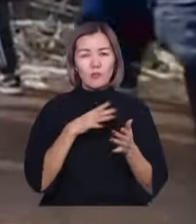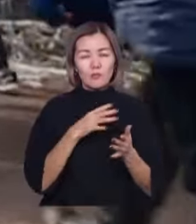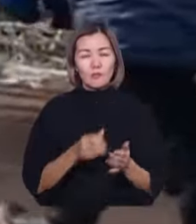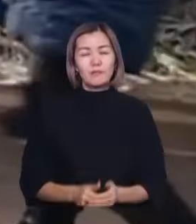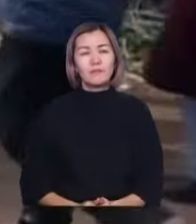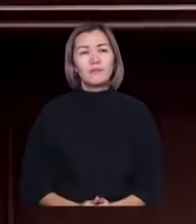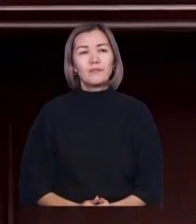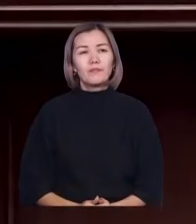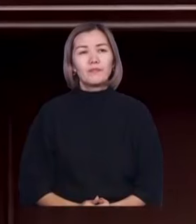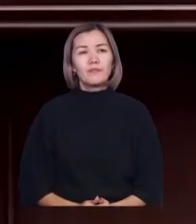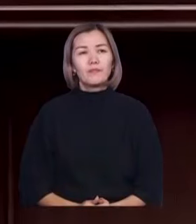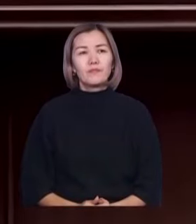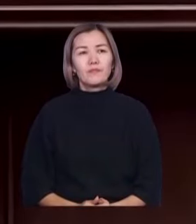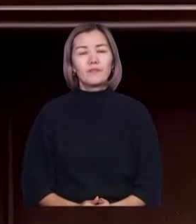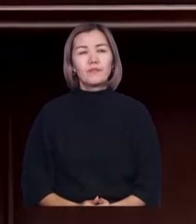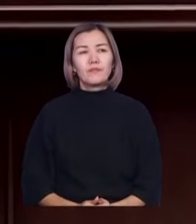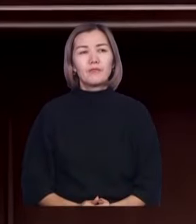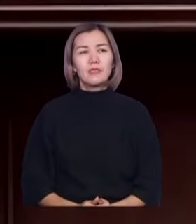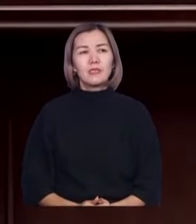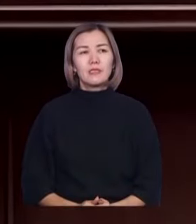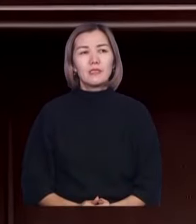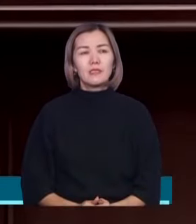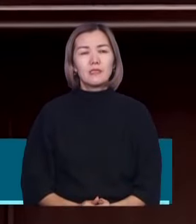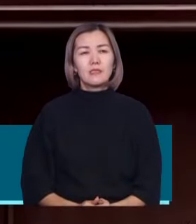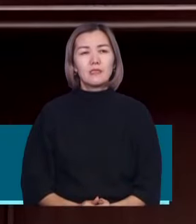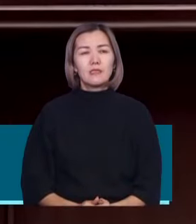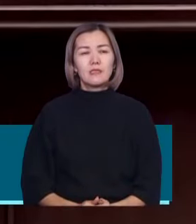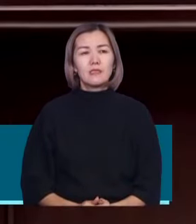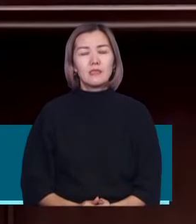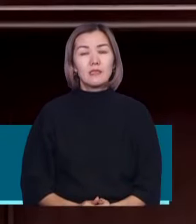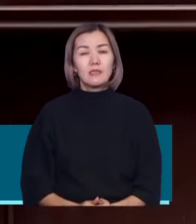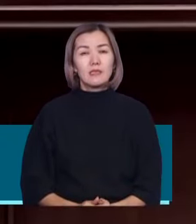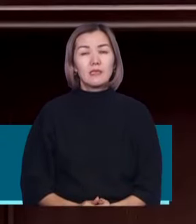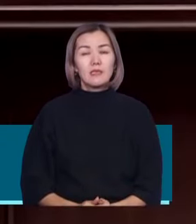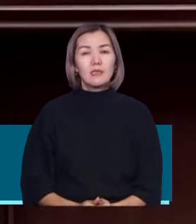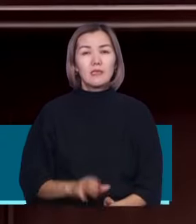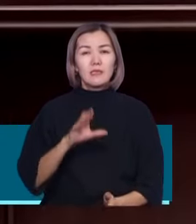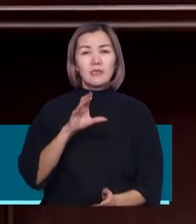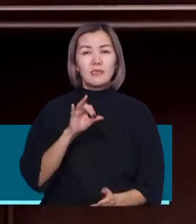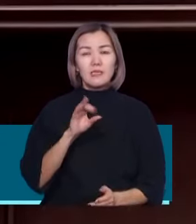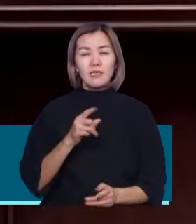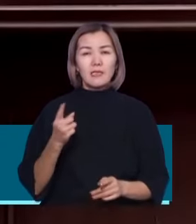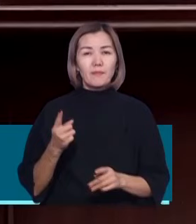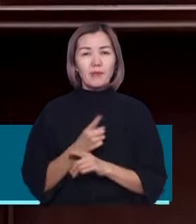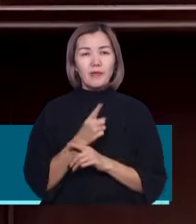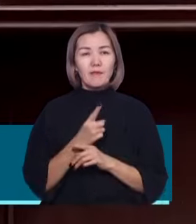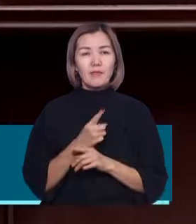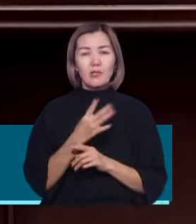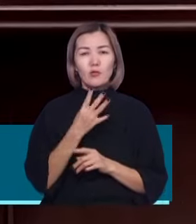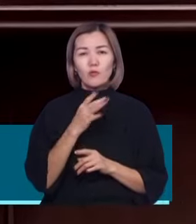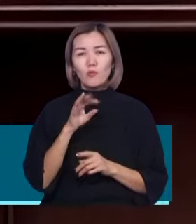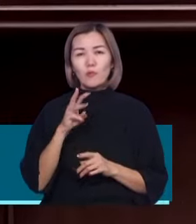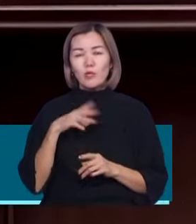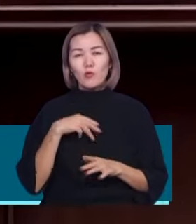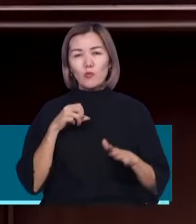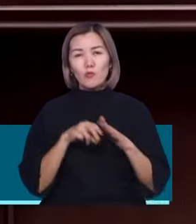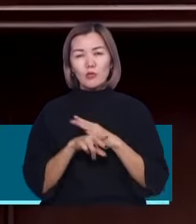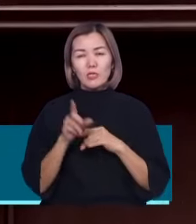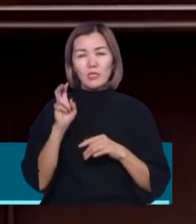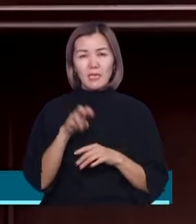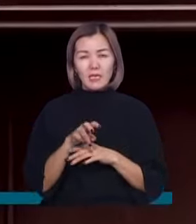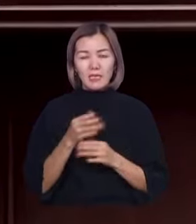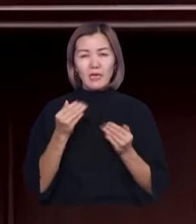дейді. Газзеи яқып бекен Исраилін. Сириядан бірінші бізге шамамен 4 миллионға жуық босқын келді.